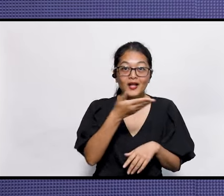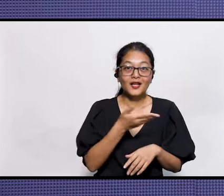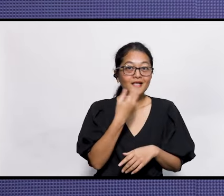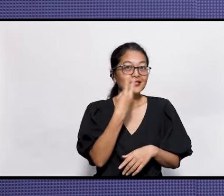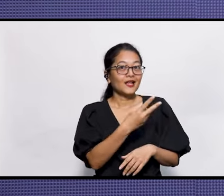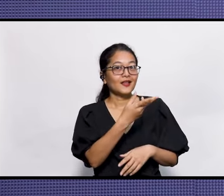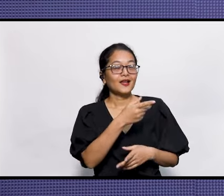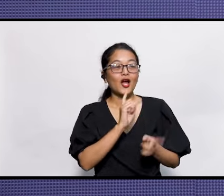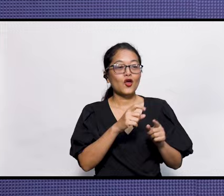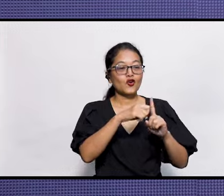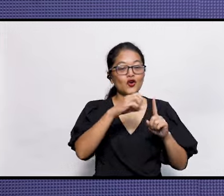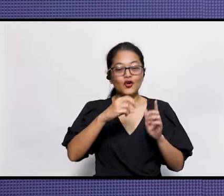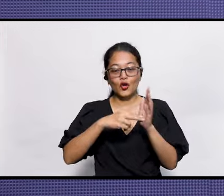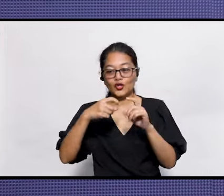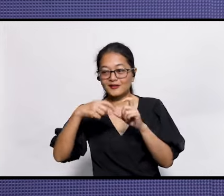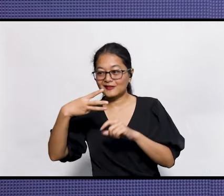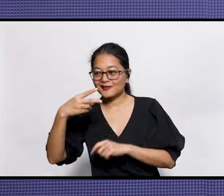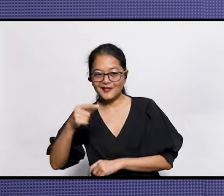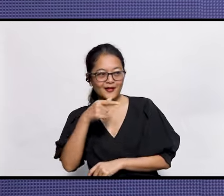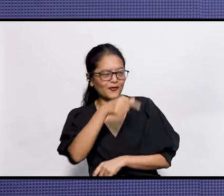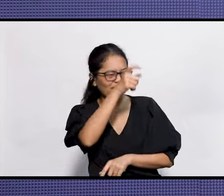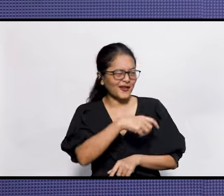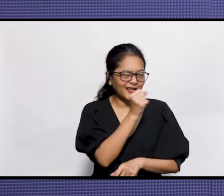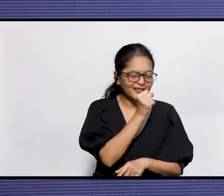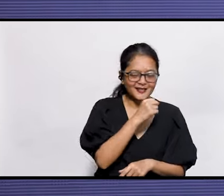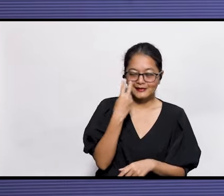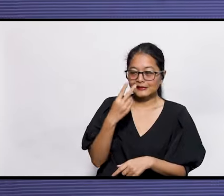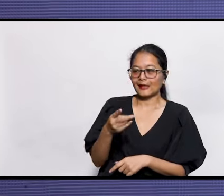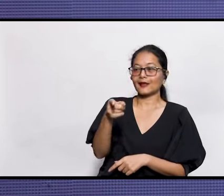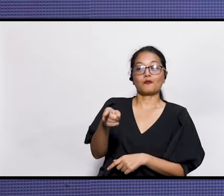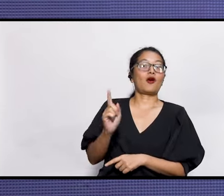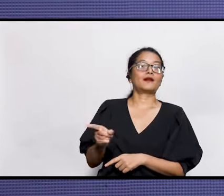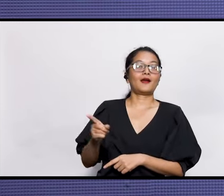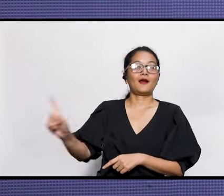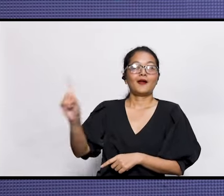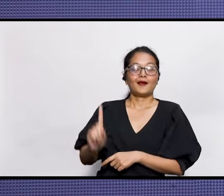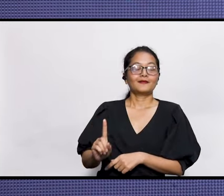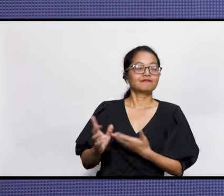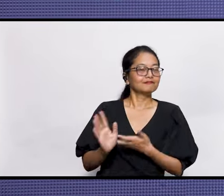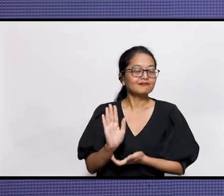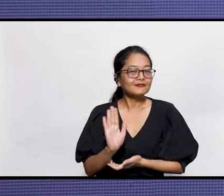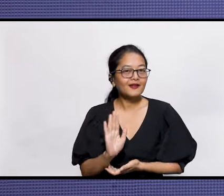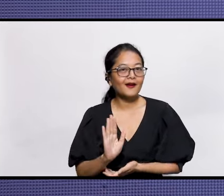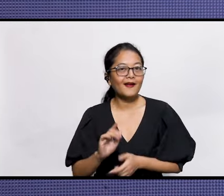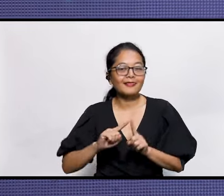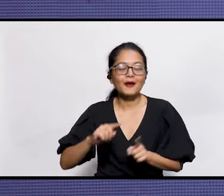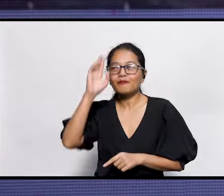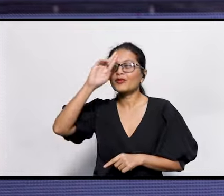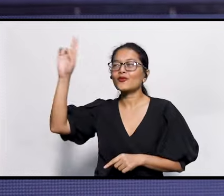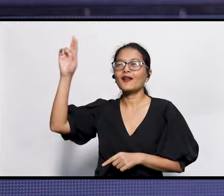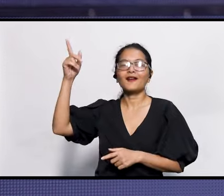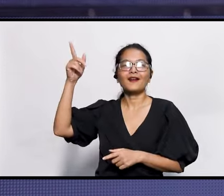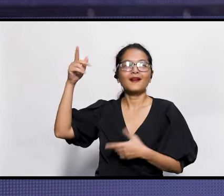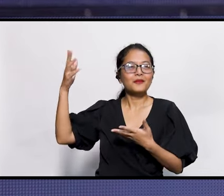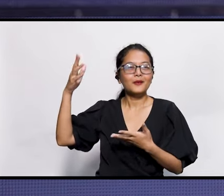ggak peduli anda beli dari calo atau tidak but God is concerned even though you don't think he concern but when you Worship